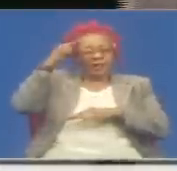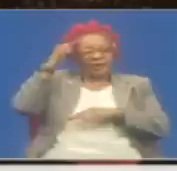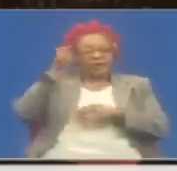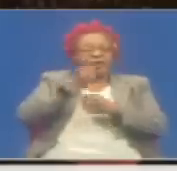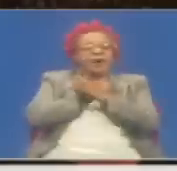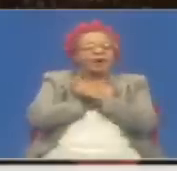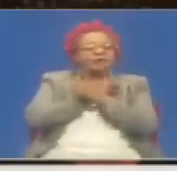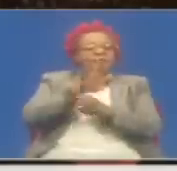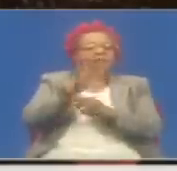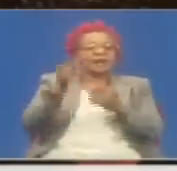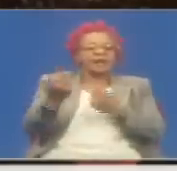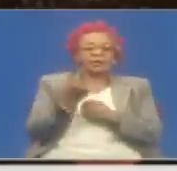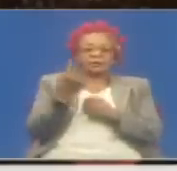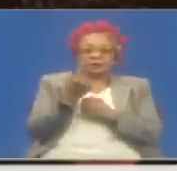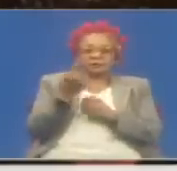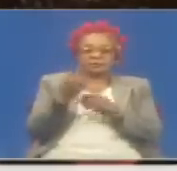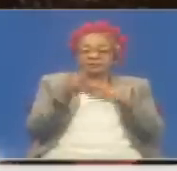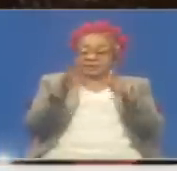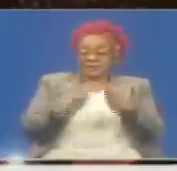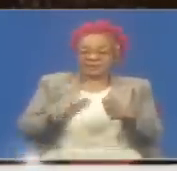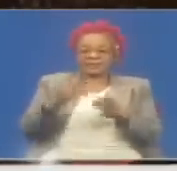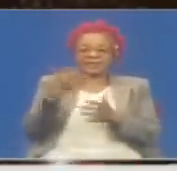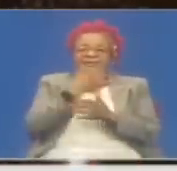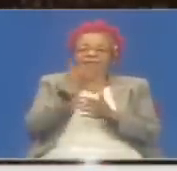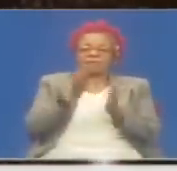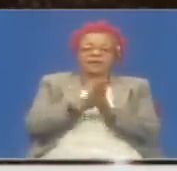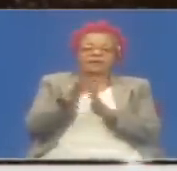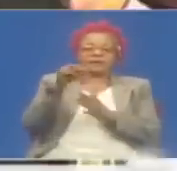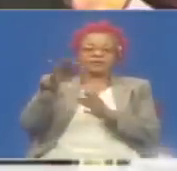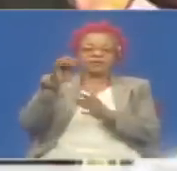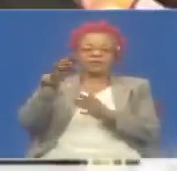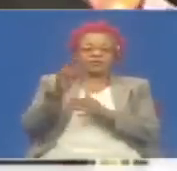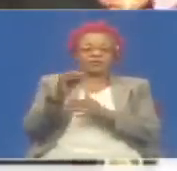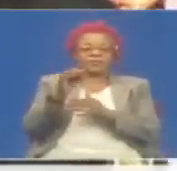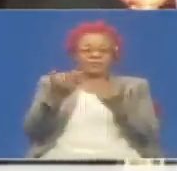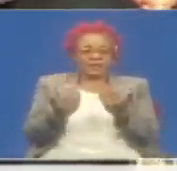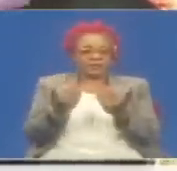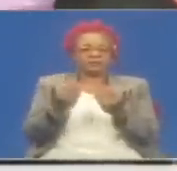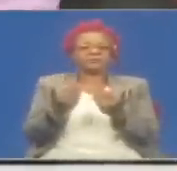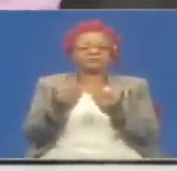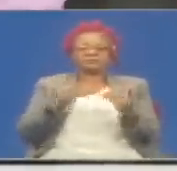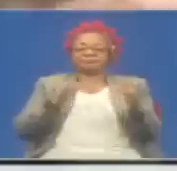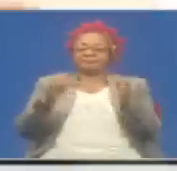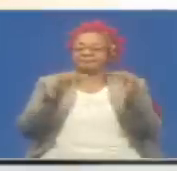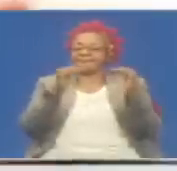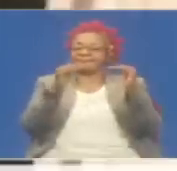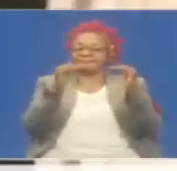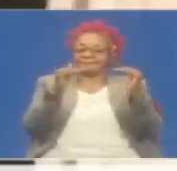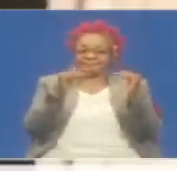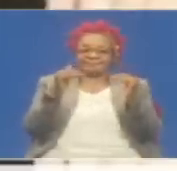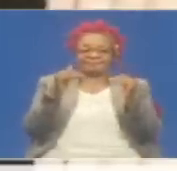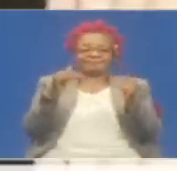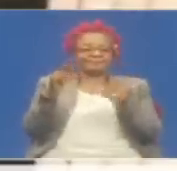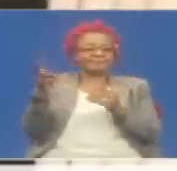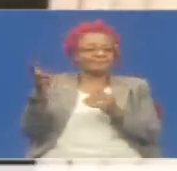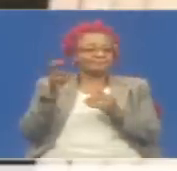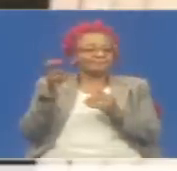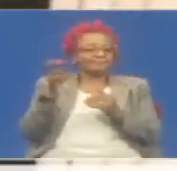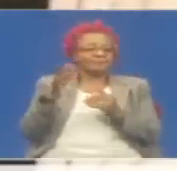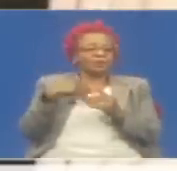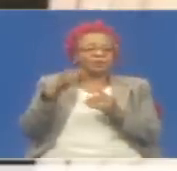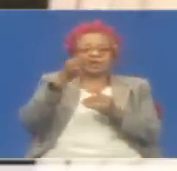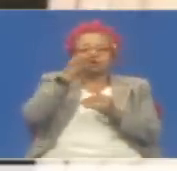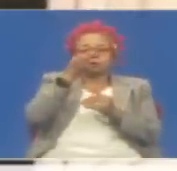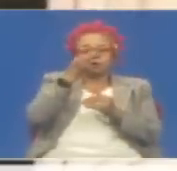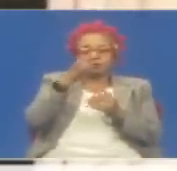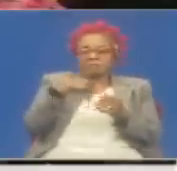yenu. Viongozi hawa wawili Gachagua na Nyoro hata hivyo wanajivunia kuwa na sikio la Rais Ruto. Mimi kazi yangu pale kwa ikulu ni